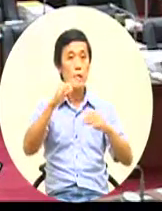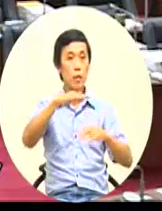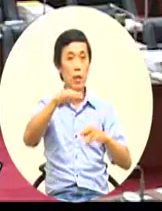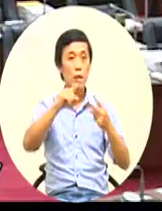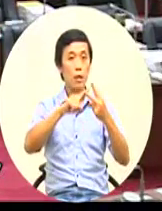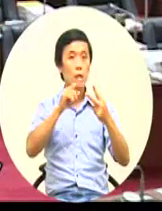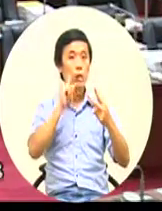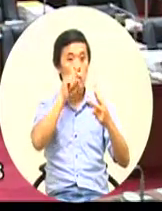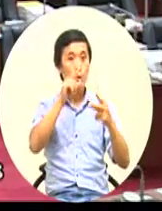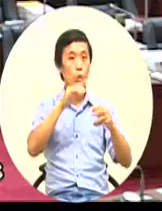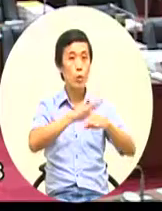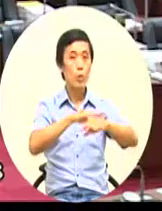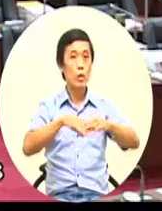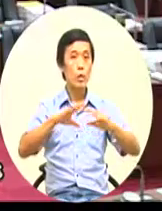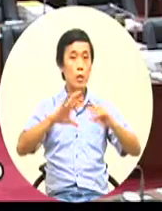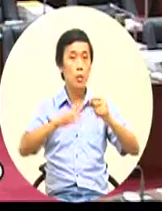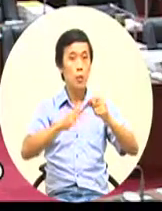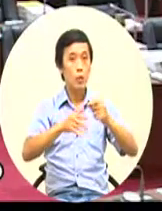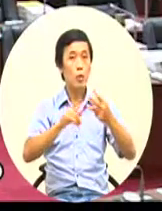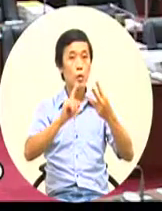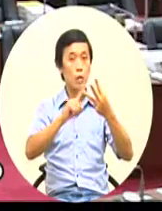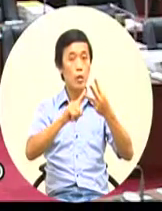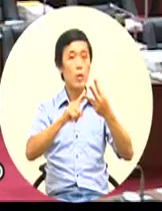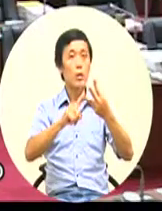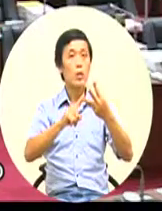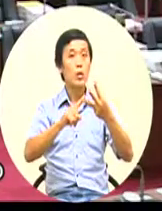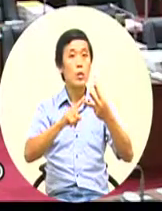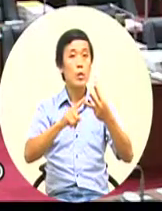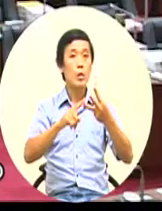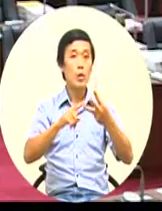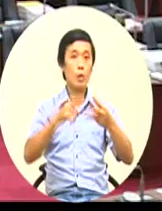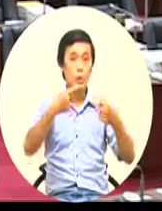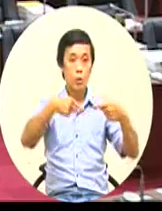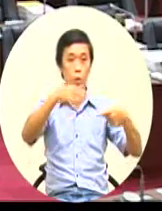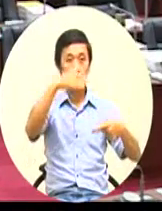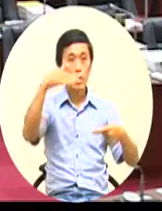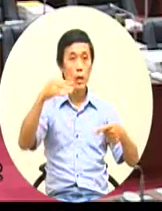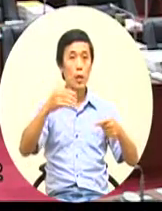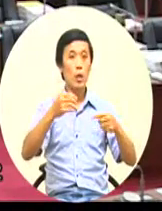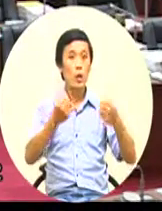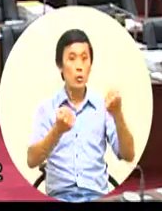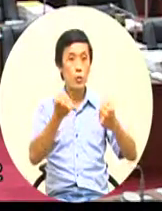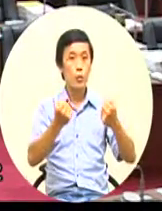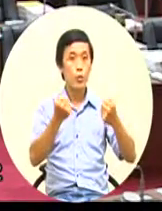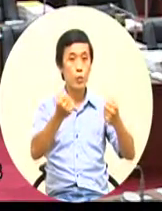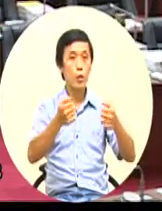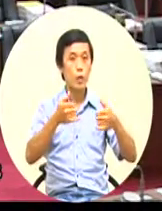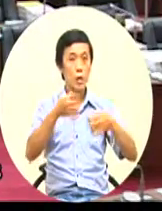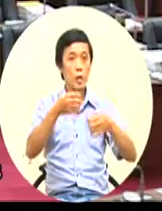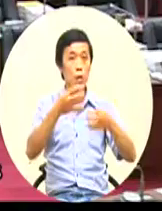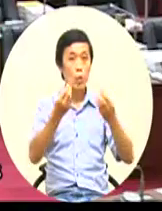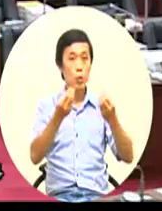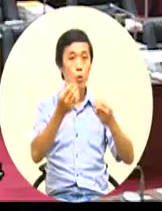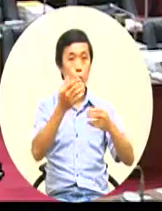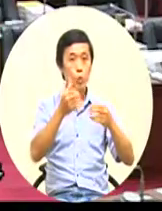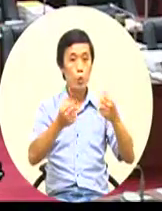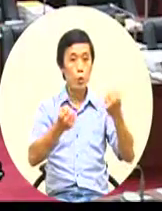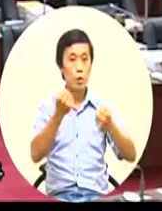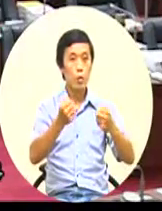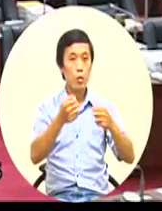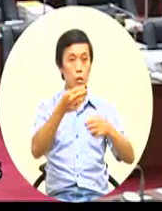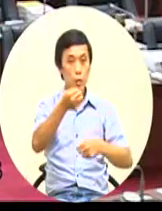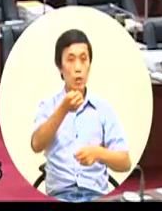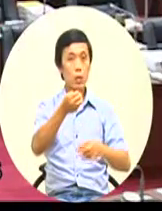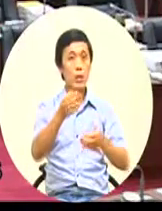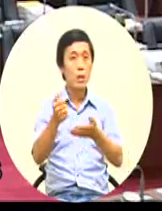个古山无车日情，我们市府的局处同仁是不是可以由业管的副市长来做一个回应？ 请业